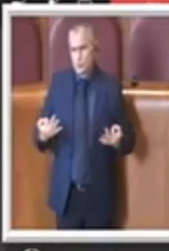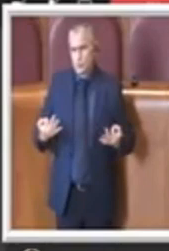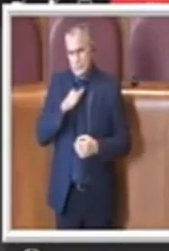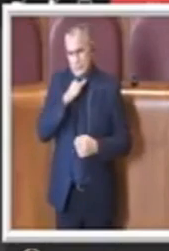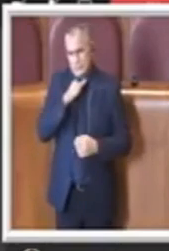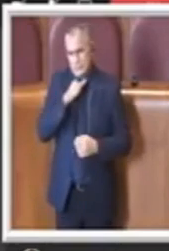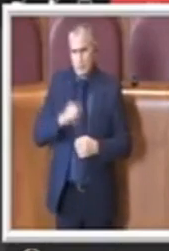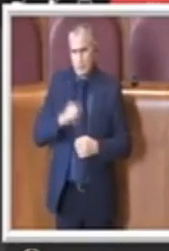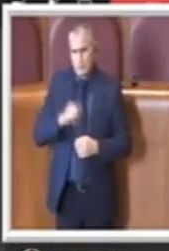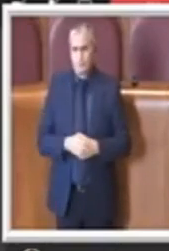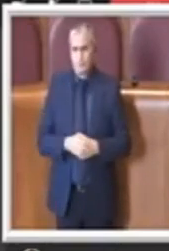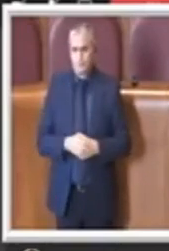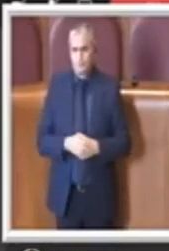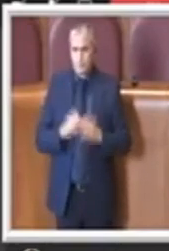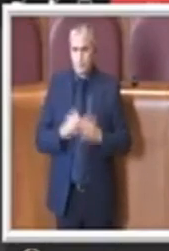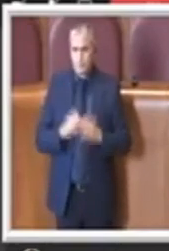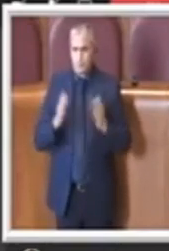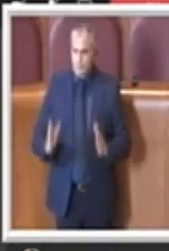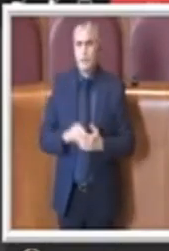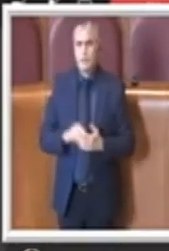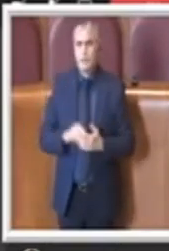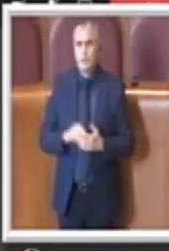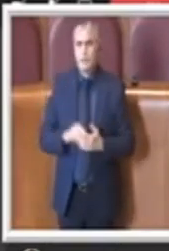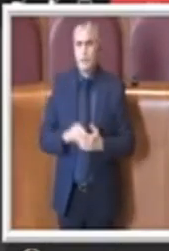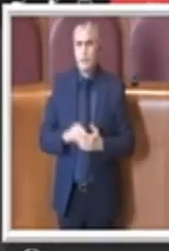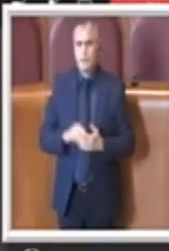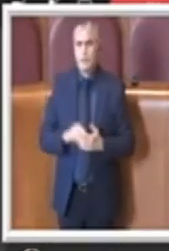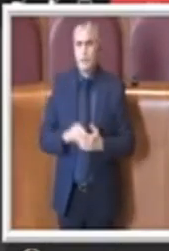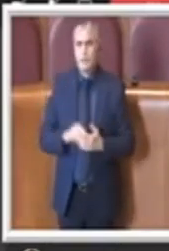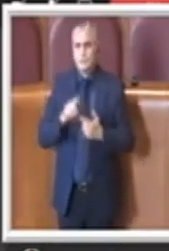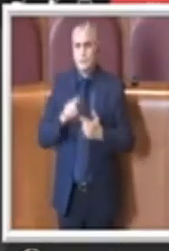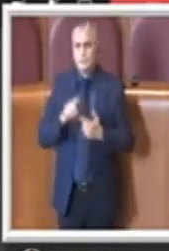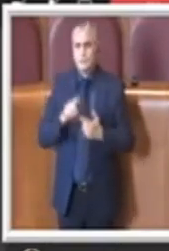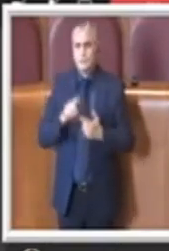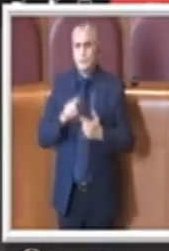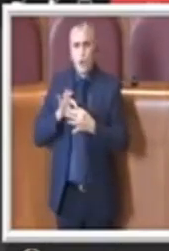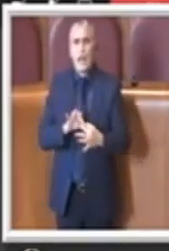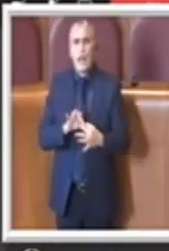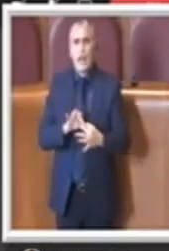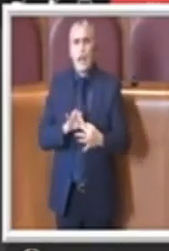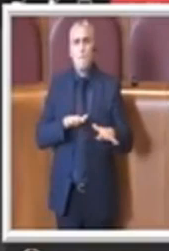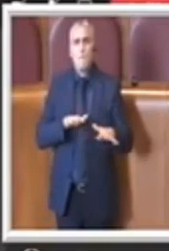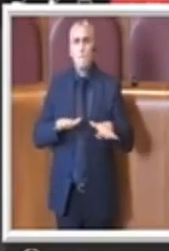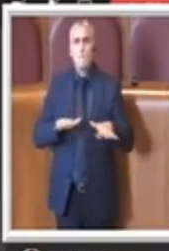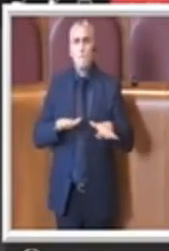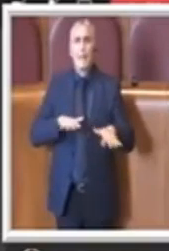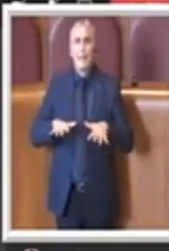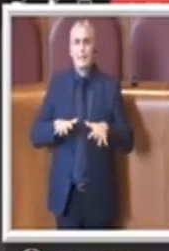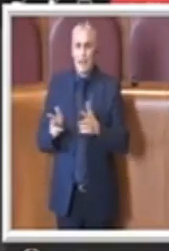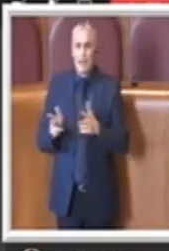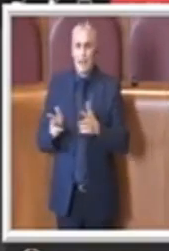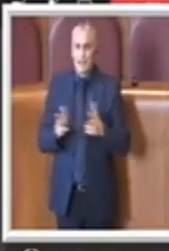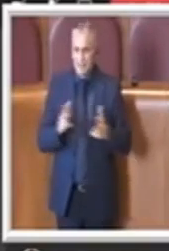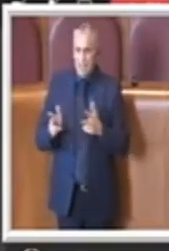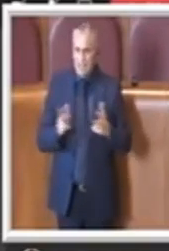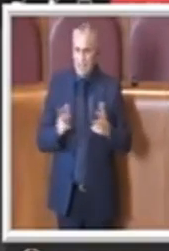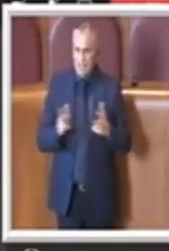dunque per quanto riguarda la mobilità io devo dire secondo me forse